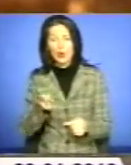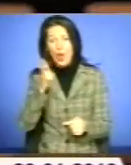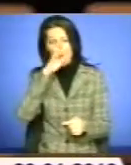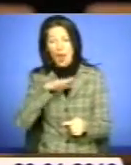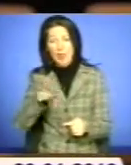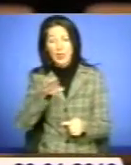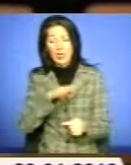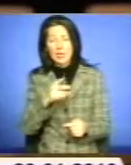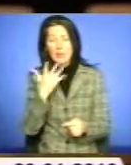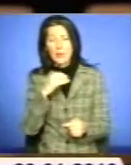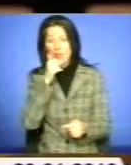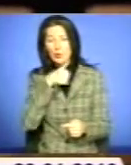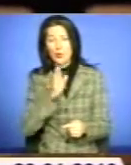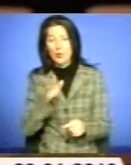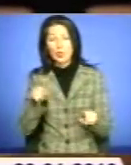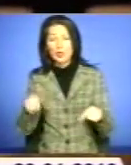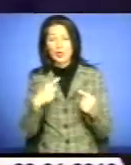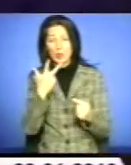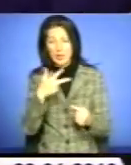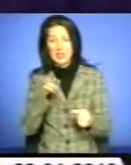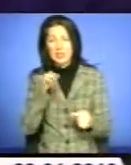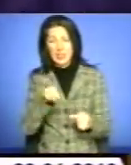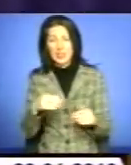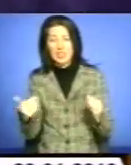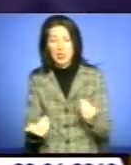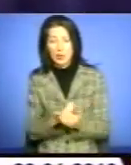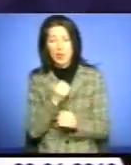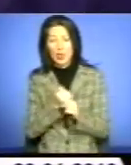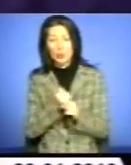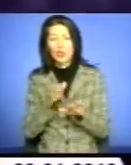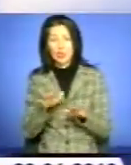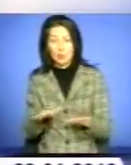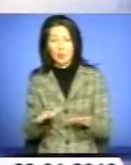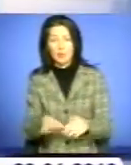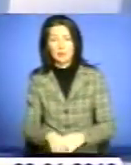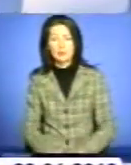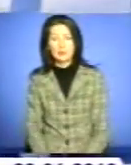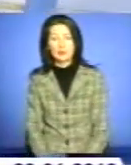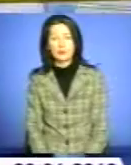років буде створено 30 тисяч нових робочих місць.